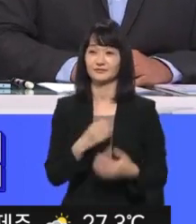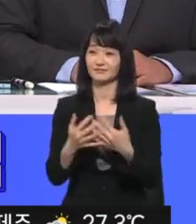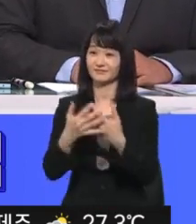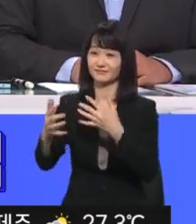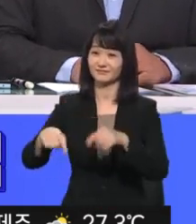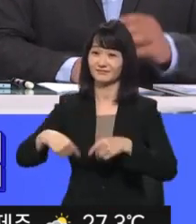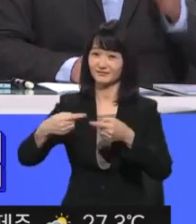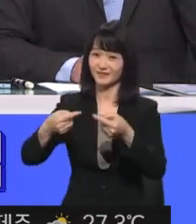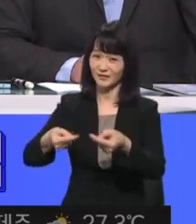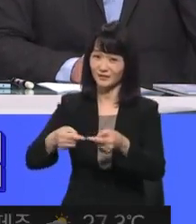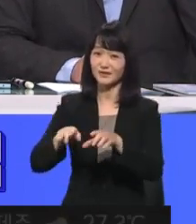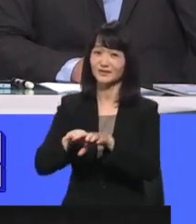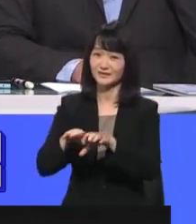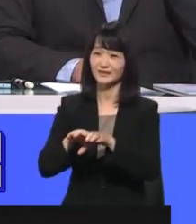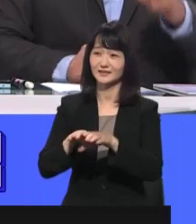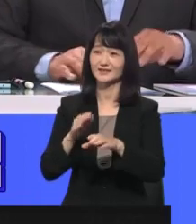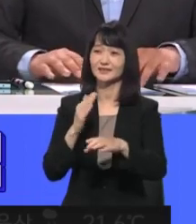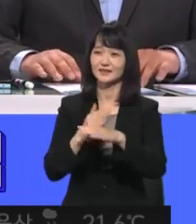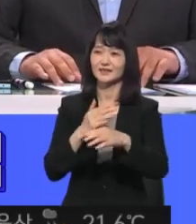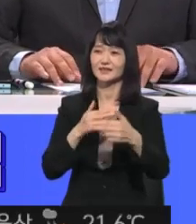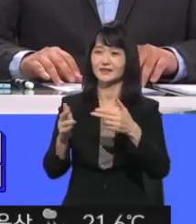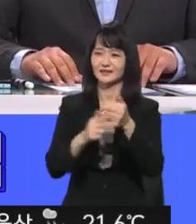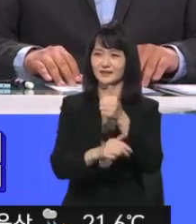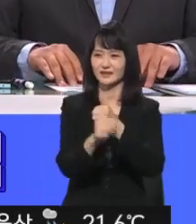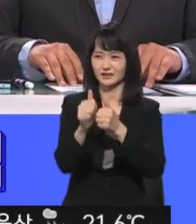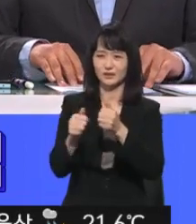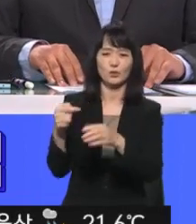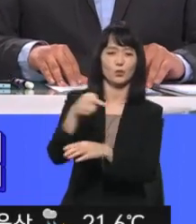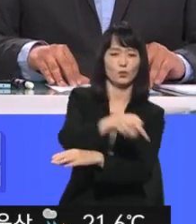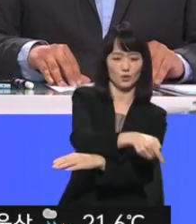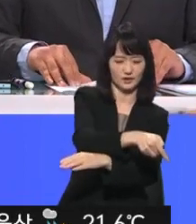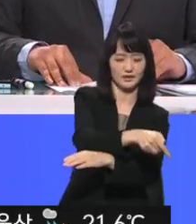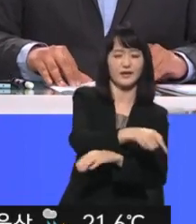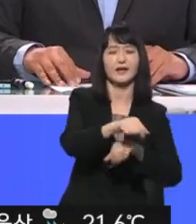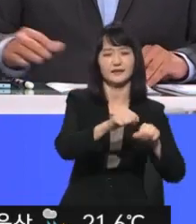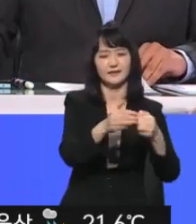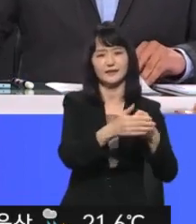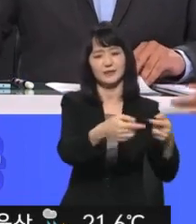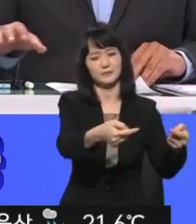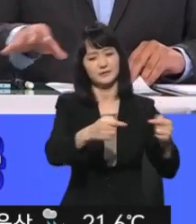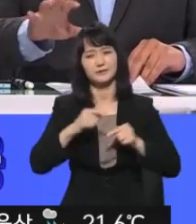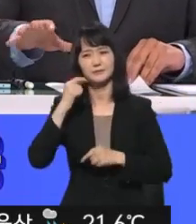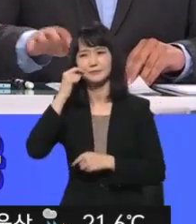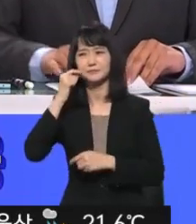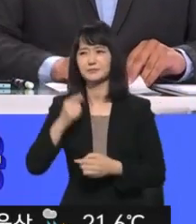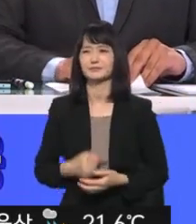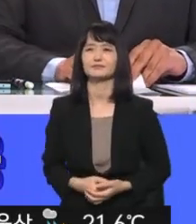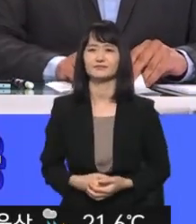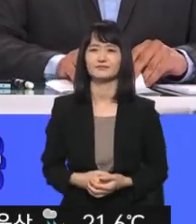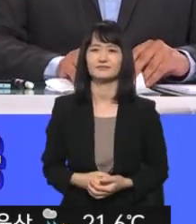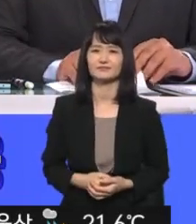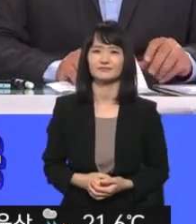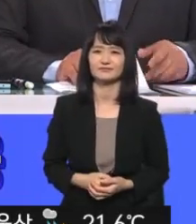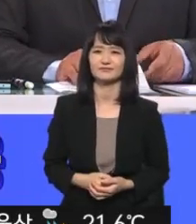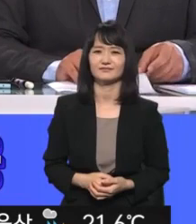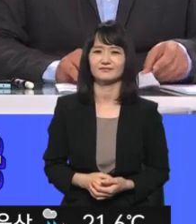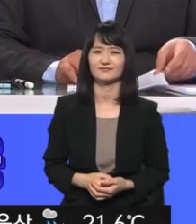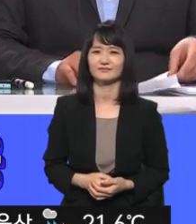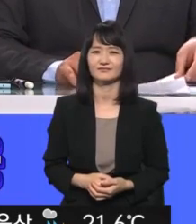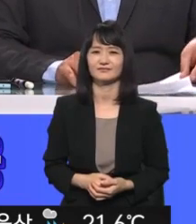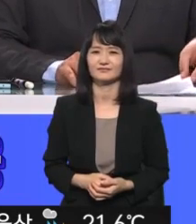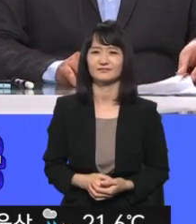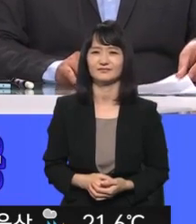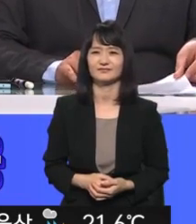이럴까 양 위원장이 지난 원하기 때문에 에 아무리 라는 의원총회 이런거로 넣어도 해야 되겠어요 유은